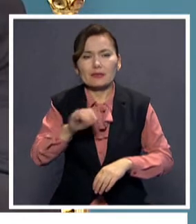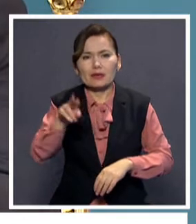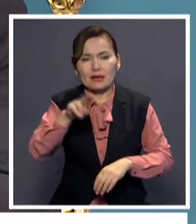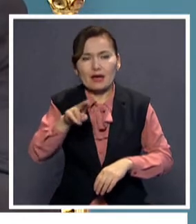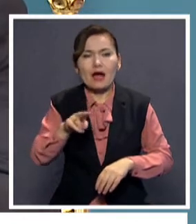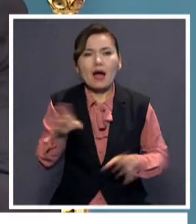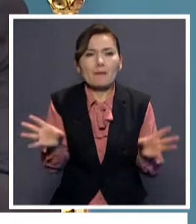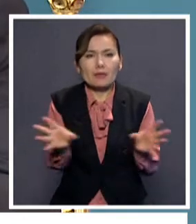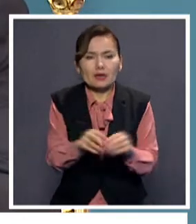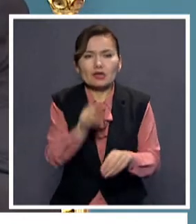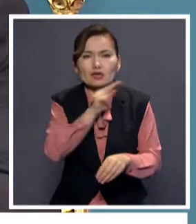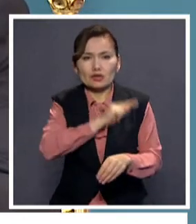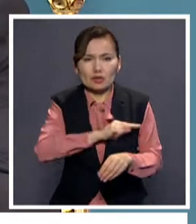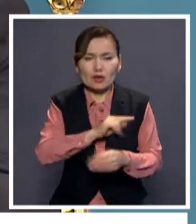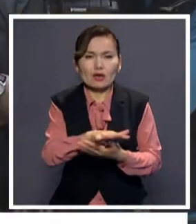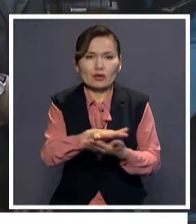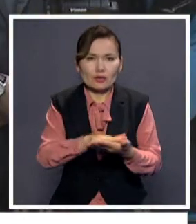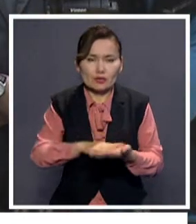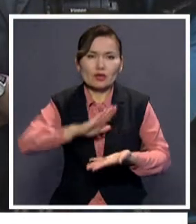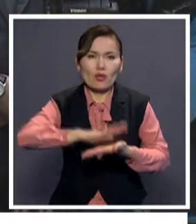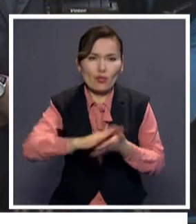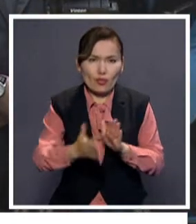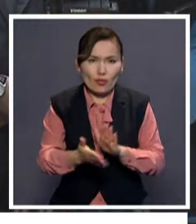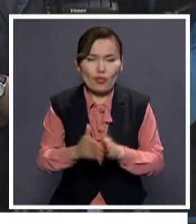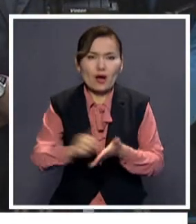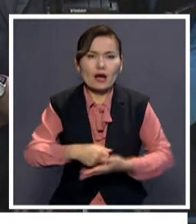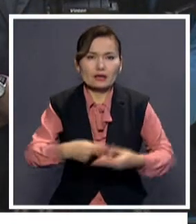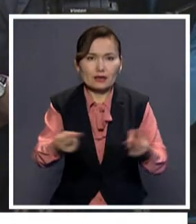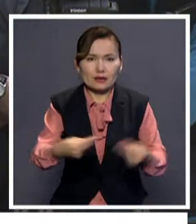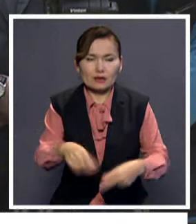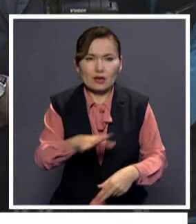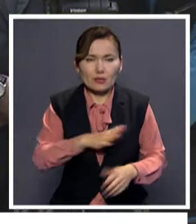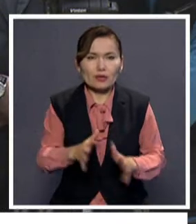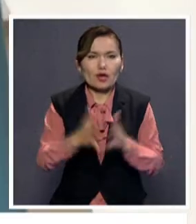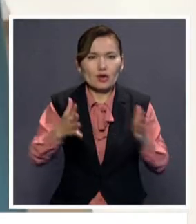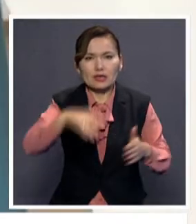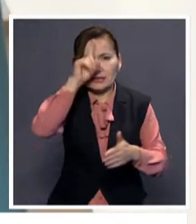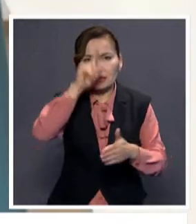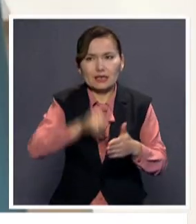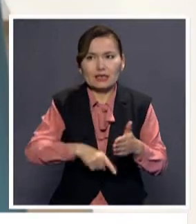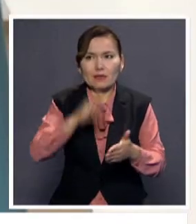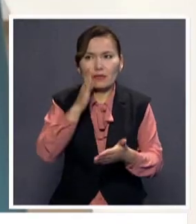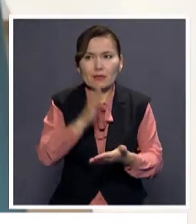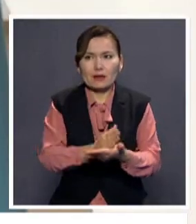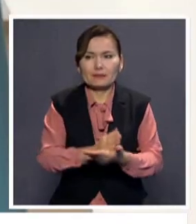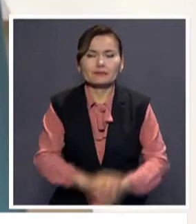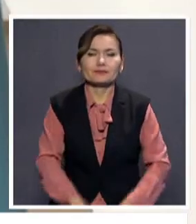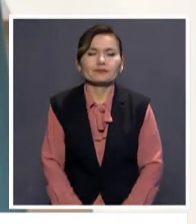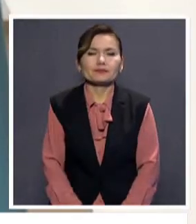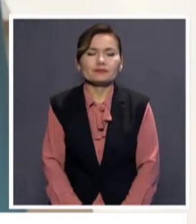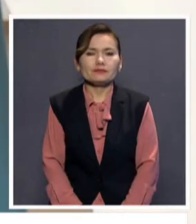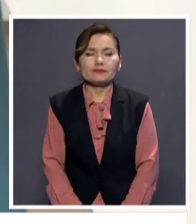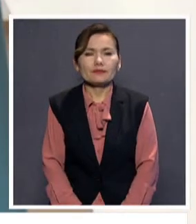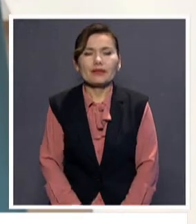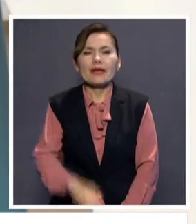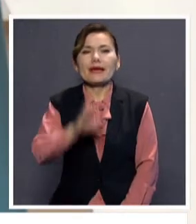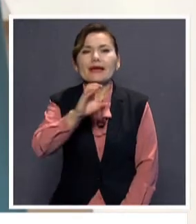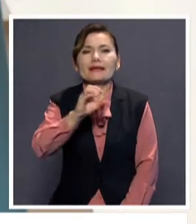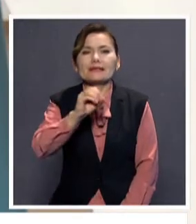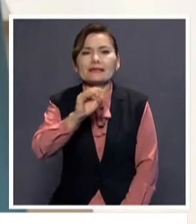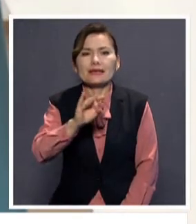әрі тереңдете түсуге уағдаластық, оған зор сенім бар. Для Сербии очень важно наращивать с Казахстаном. Сербия